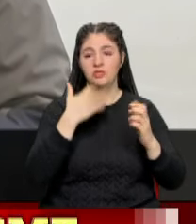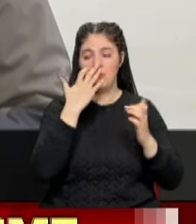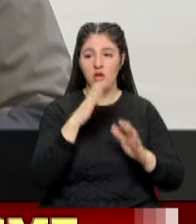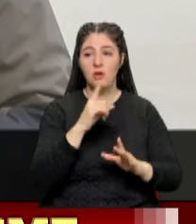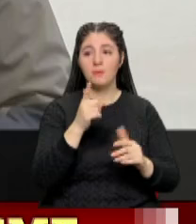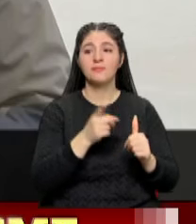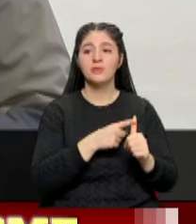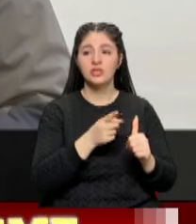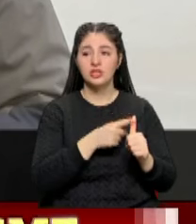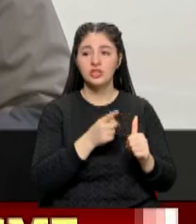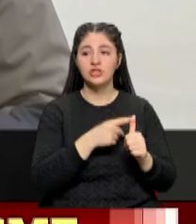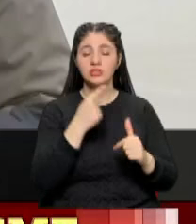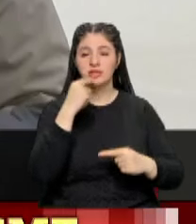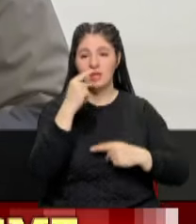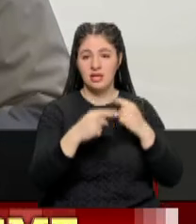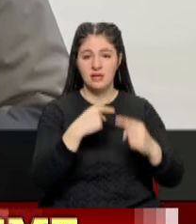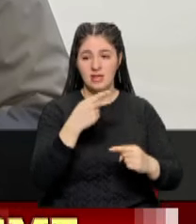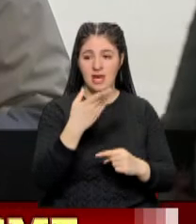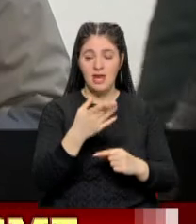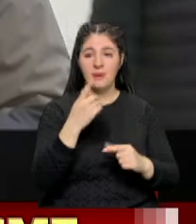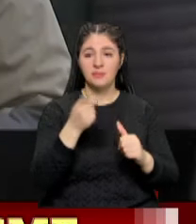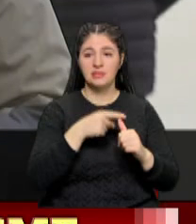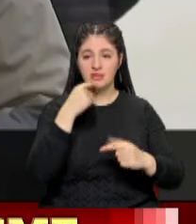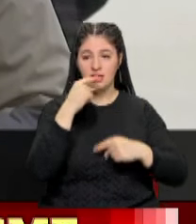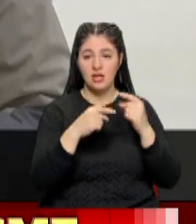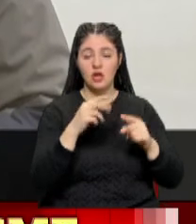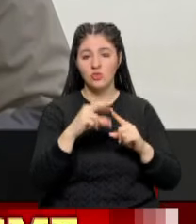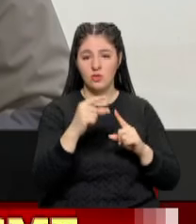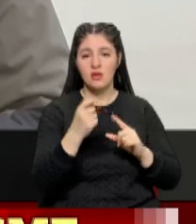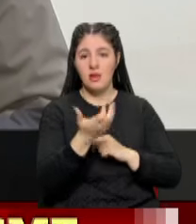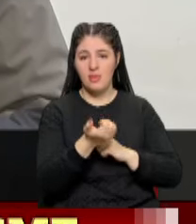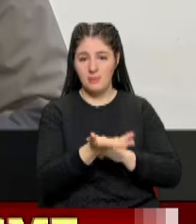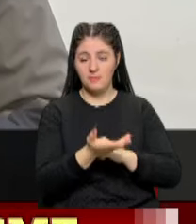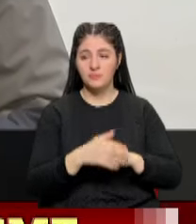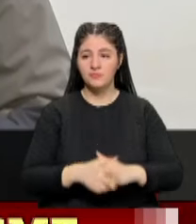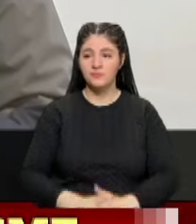da birinci yılında, depremin birinci yılında notlarını alalım.